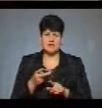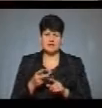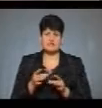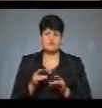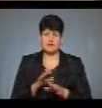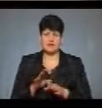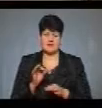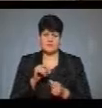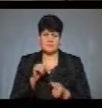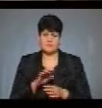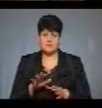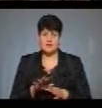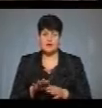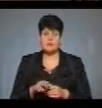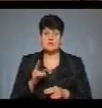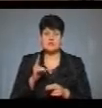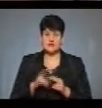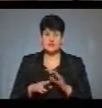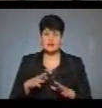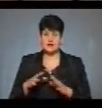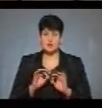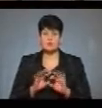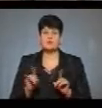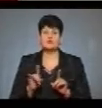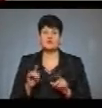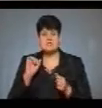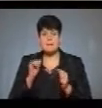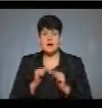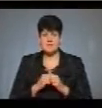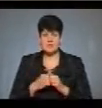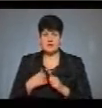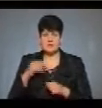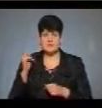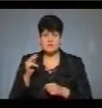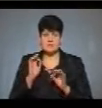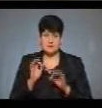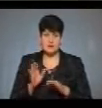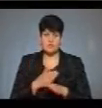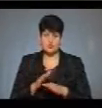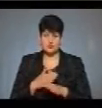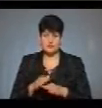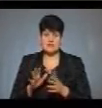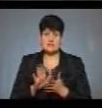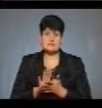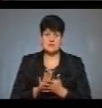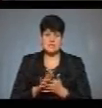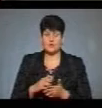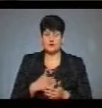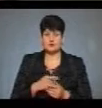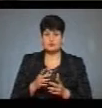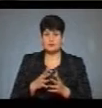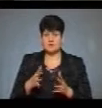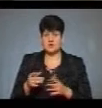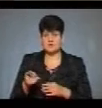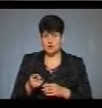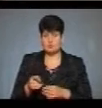По завершенні тренінгу школярі розповіли, що запам'ятали. Я навчився правильно сортувати сміття і хотілося б, щоб більше в